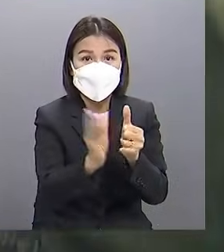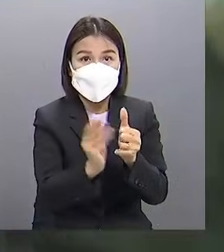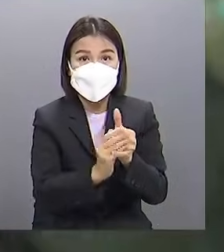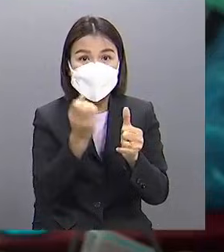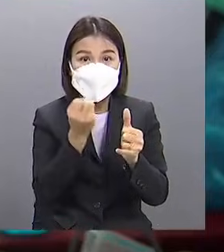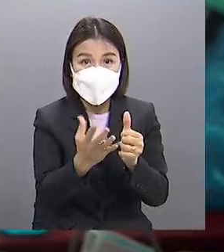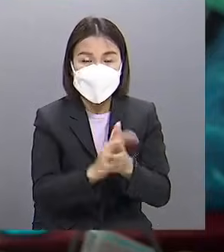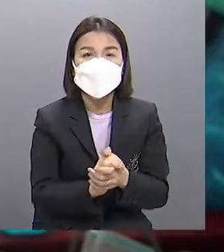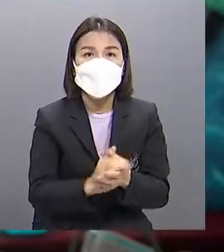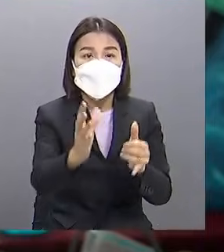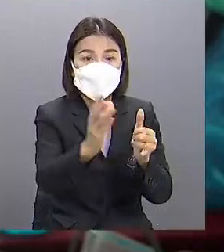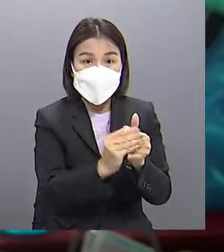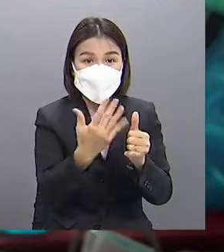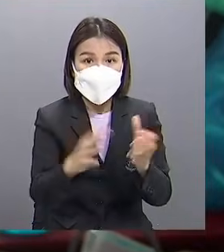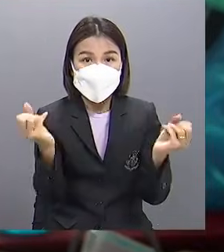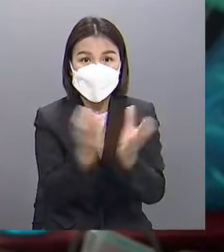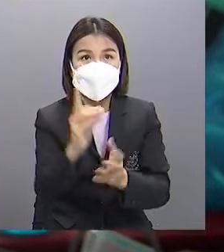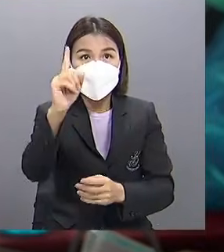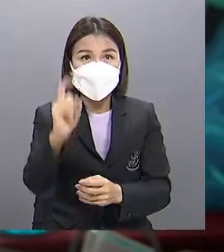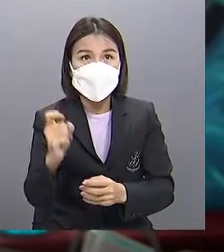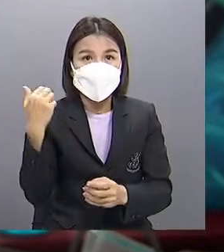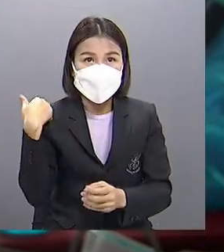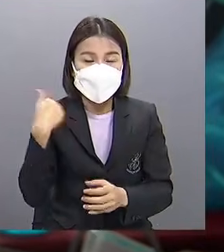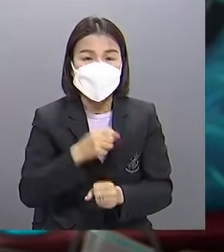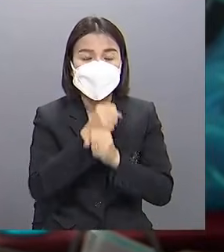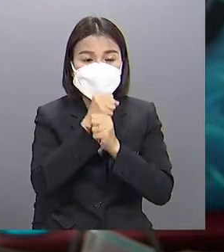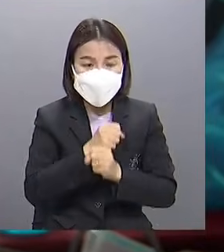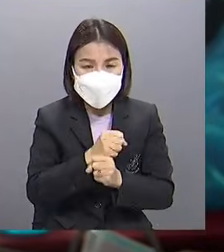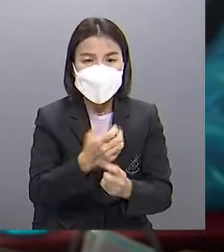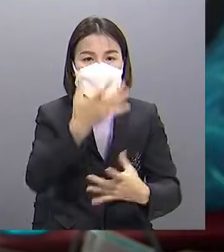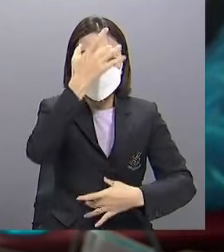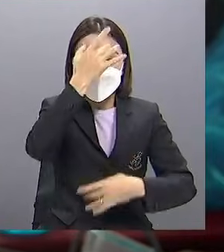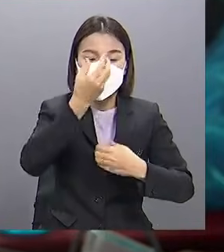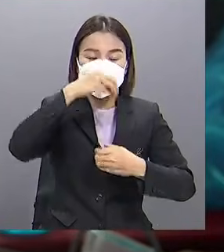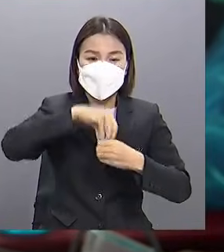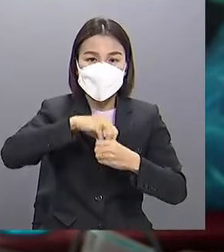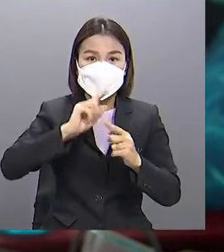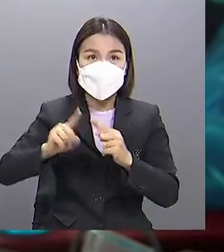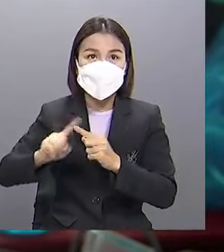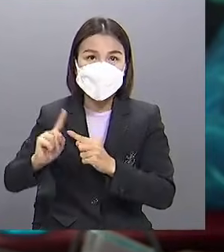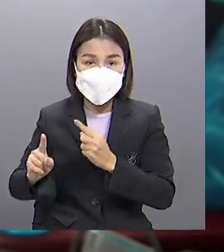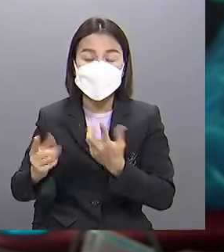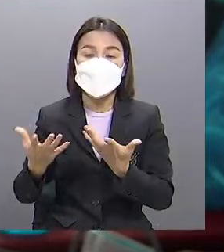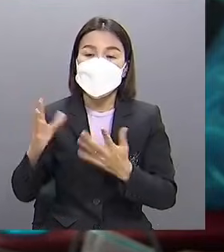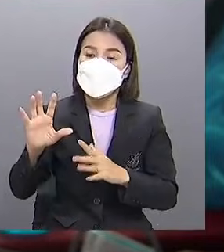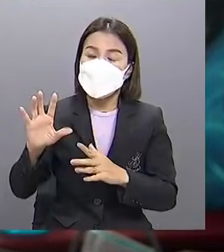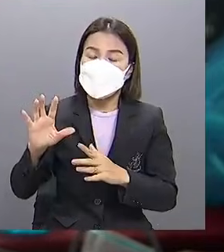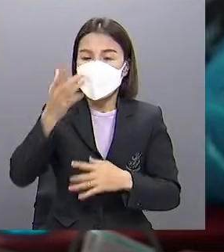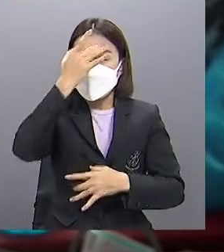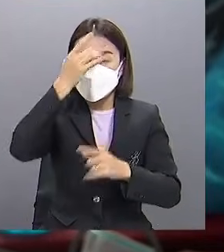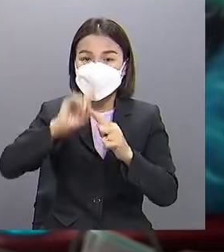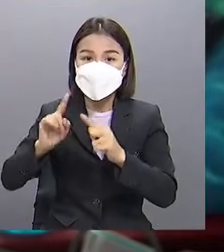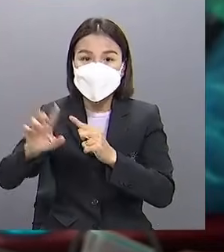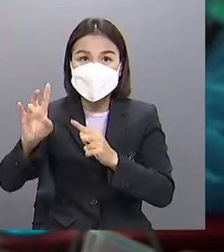ในอำเภอแม่สอดกลุ่มผู้สูงอายุกลุ่มที่โรคจำตัวเนี่ยอัตราการฉีดวัคซีนยังต่ำมากอยู่แค่ 50% ซึ่งส่วนใหญ่แล้วเป็นเรื่องของความกลัววั